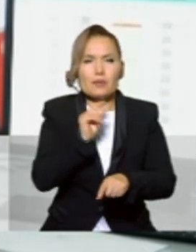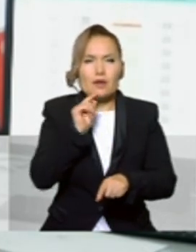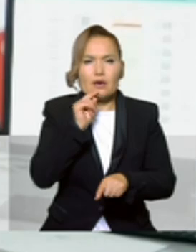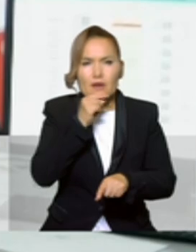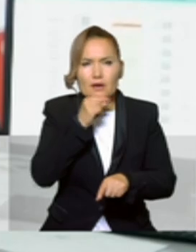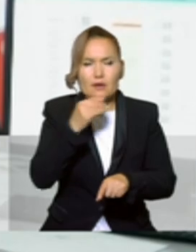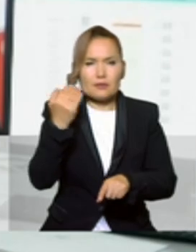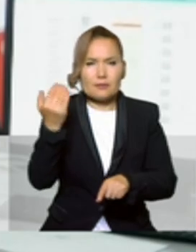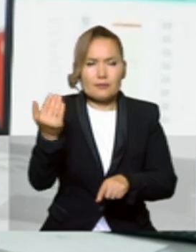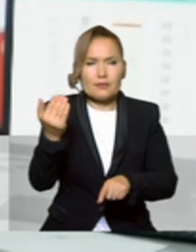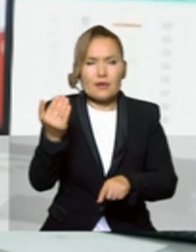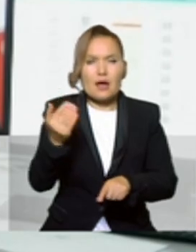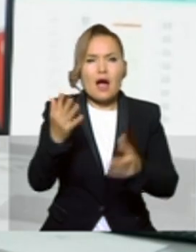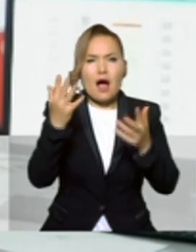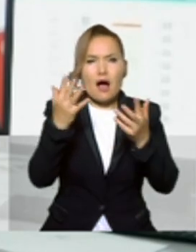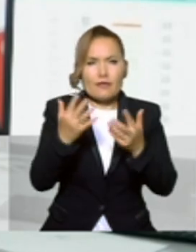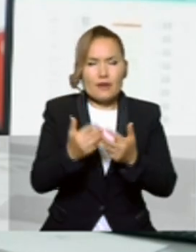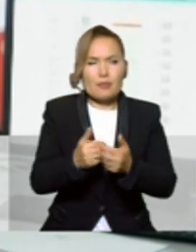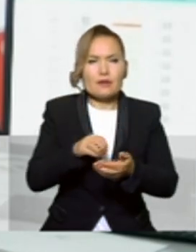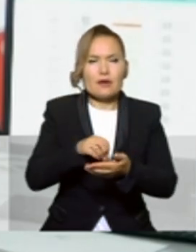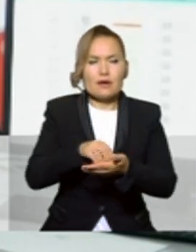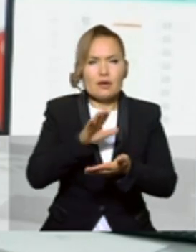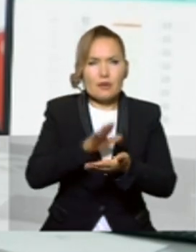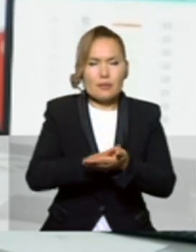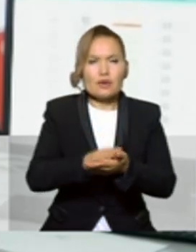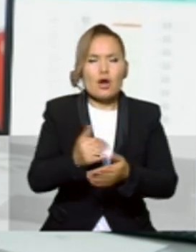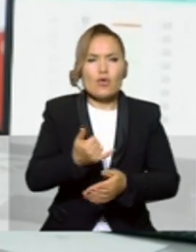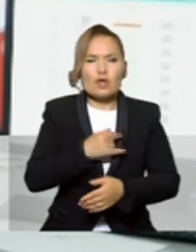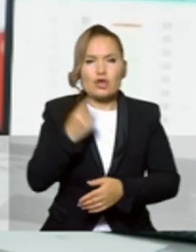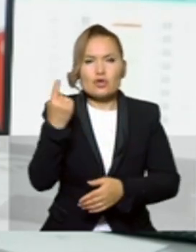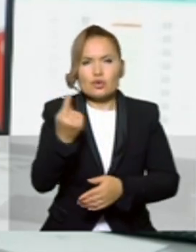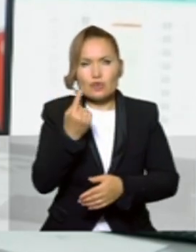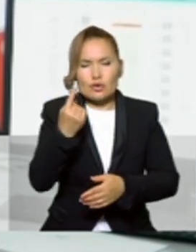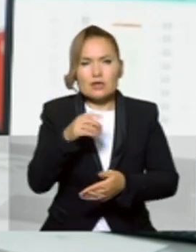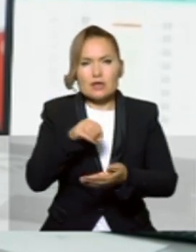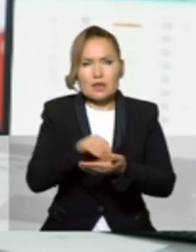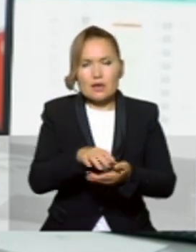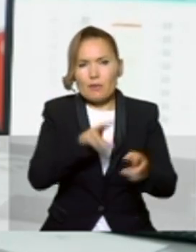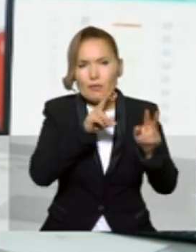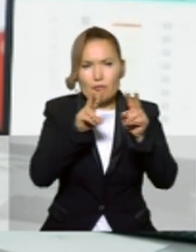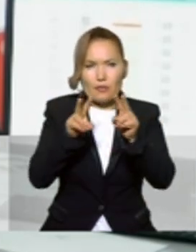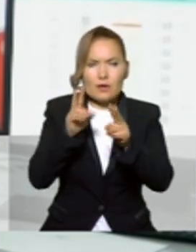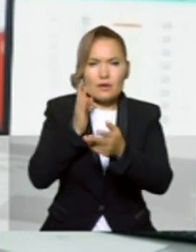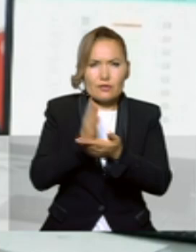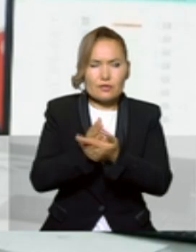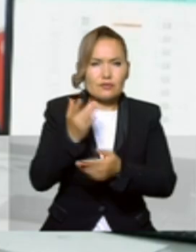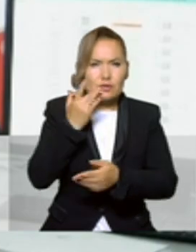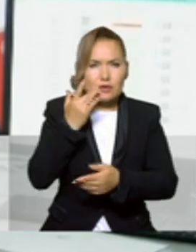өзі автоматтарылған счетчиктер бар. Солар қарайды, минерализацияларды,